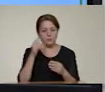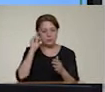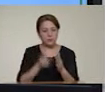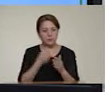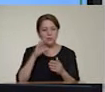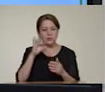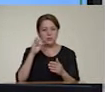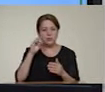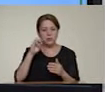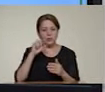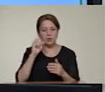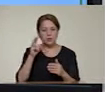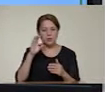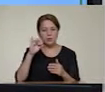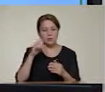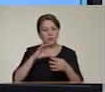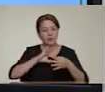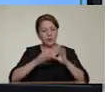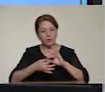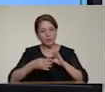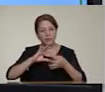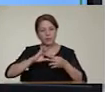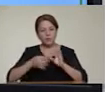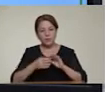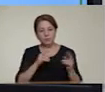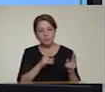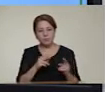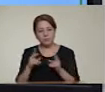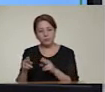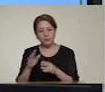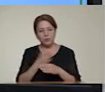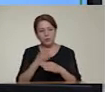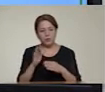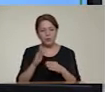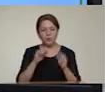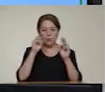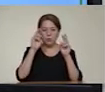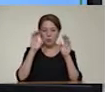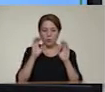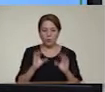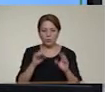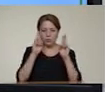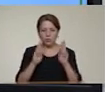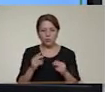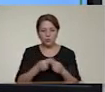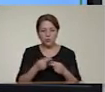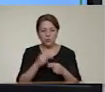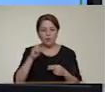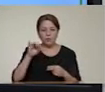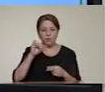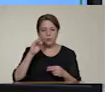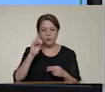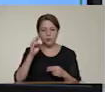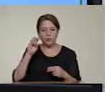Sintaksisda gap, gap bo'laklari, gap tuzish kabi qonun qoidalarini o'rgansak, punktuatsiyada tinish